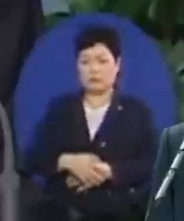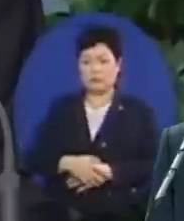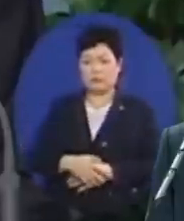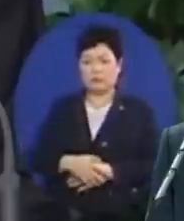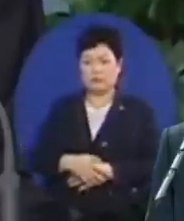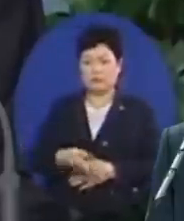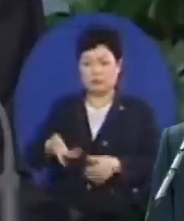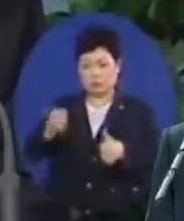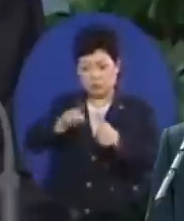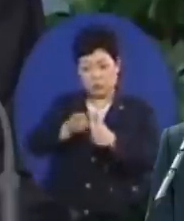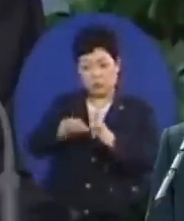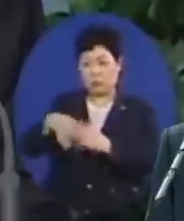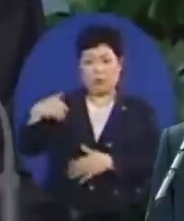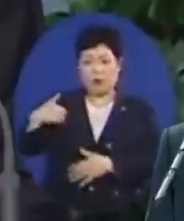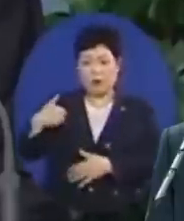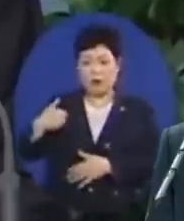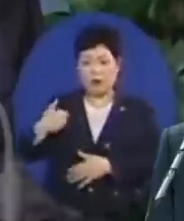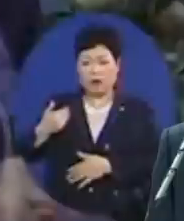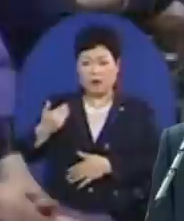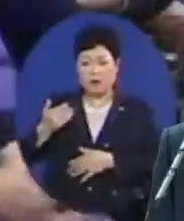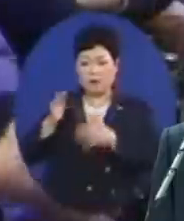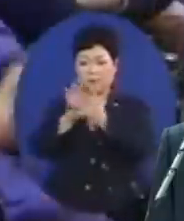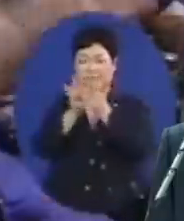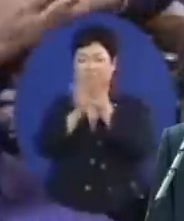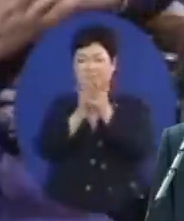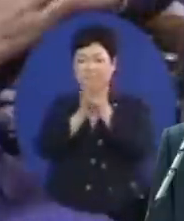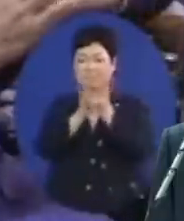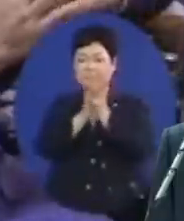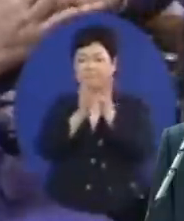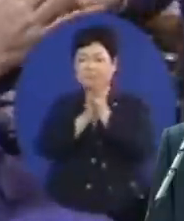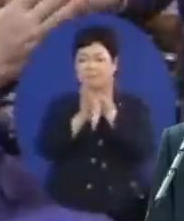그런데 들어올 때는 모르겠는데